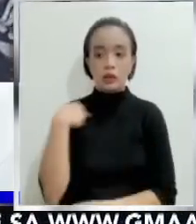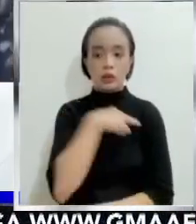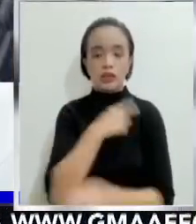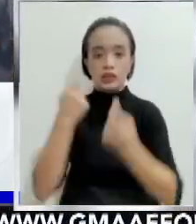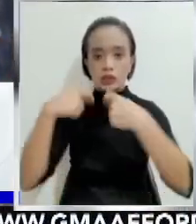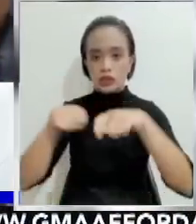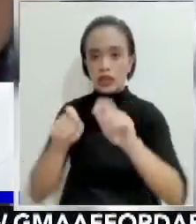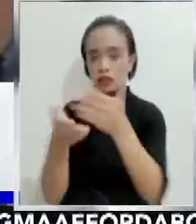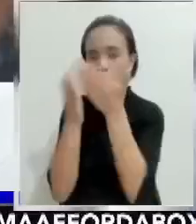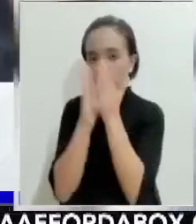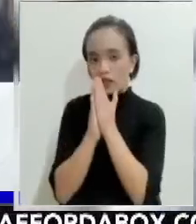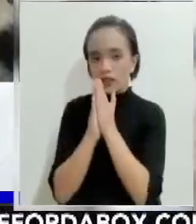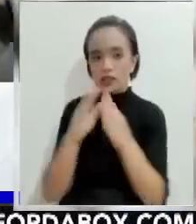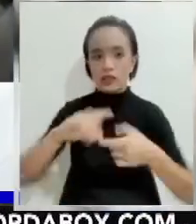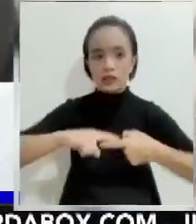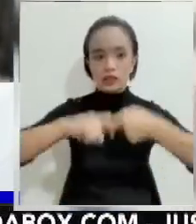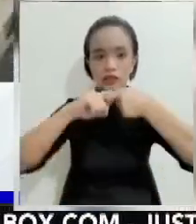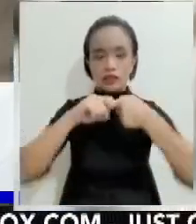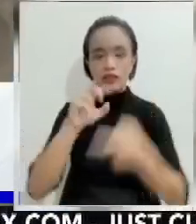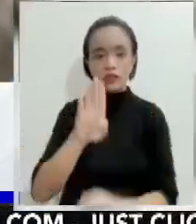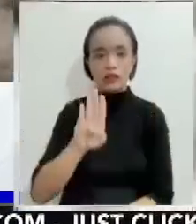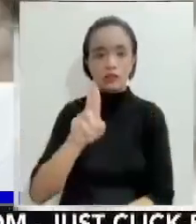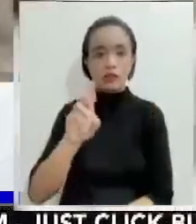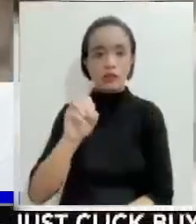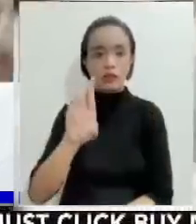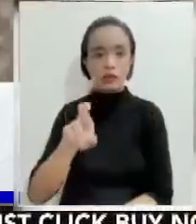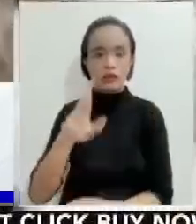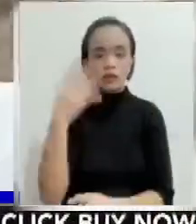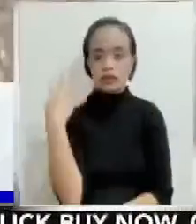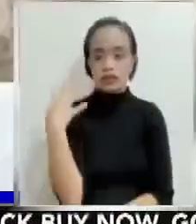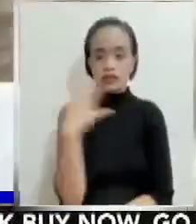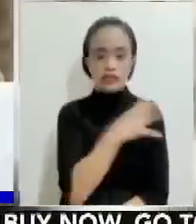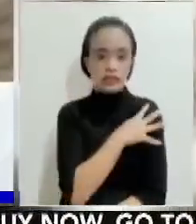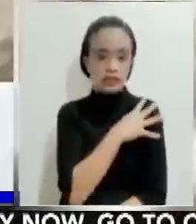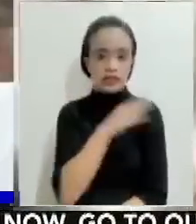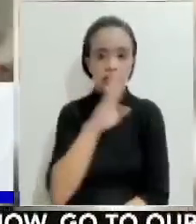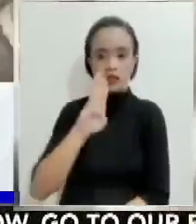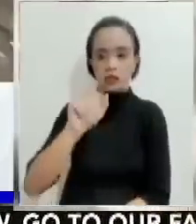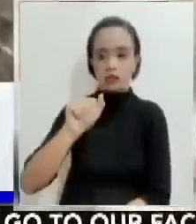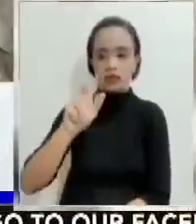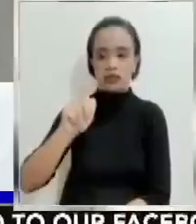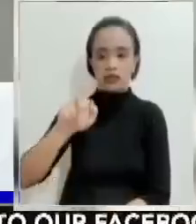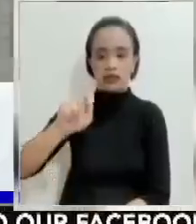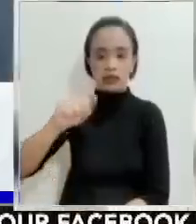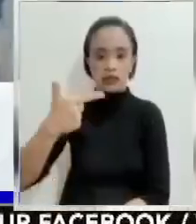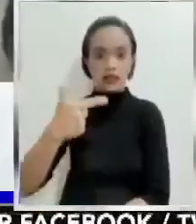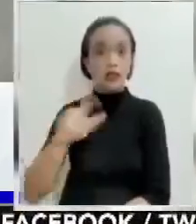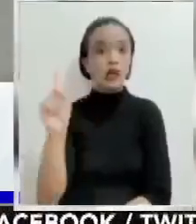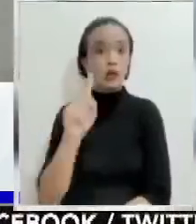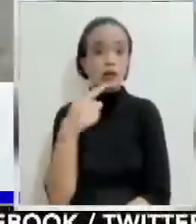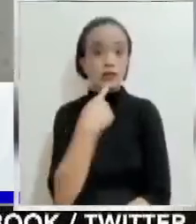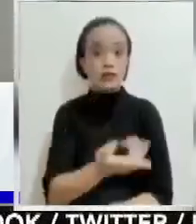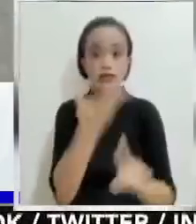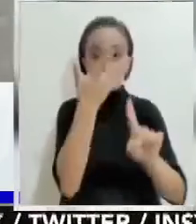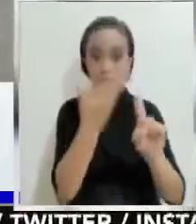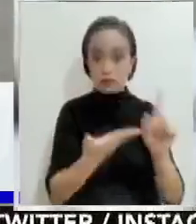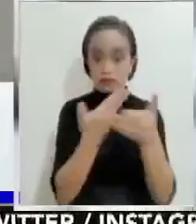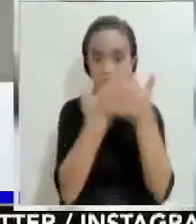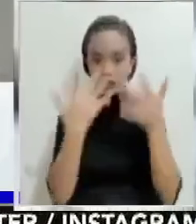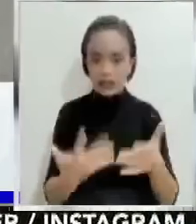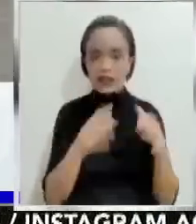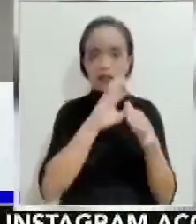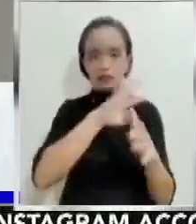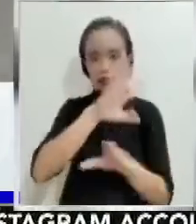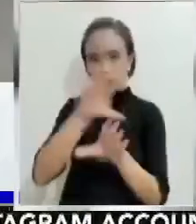Corrections Director General Gerald Bantag. Magiging bahagi ang mga sinabi ni Tiaga sa ginagawang investigasyon ng NBI sa pagkamatay noon ng mga